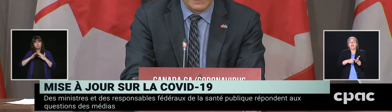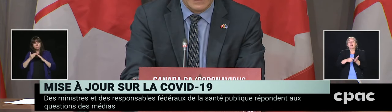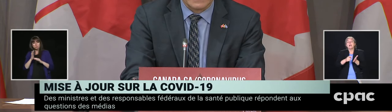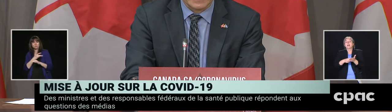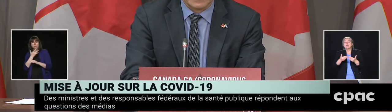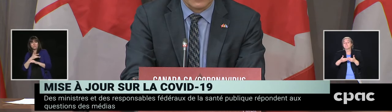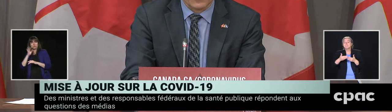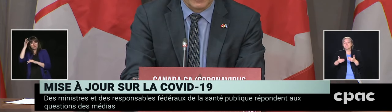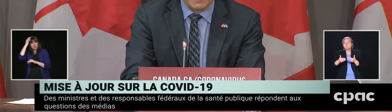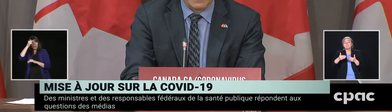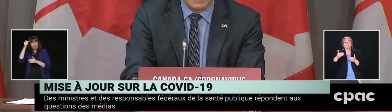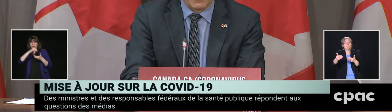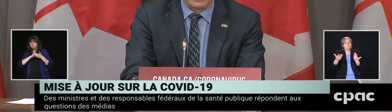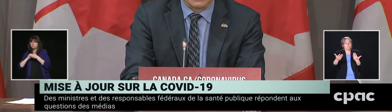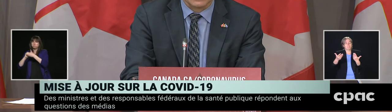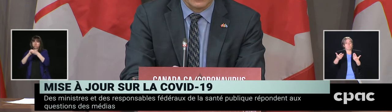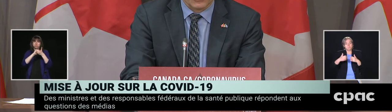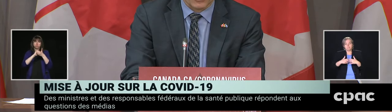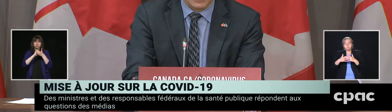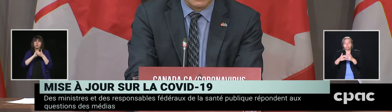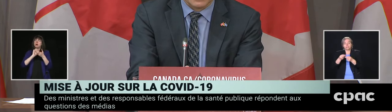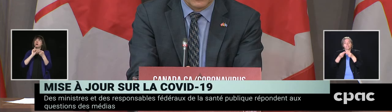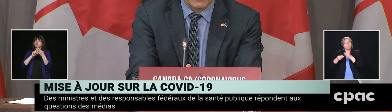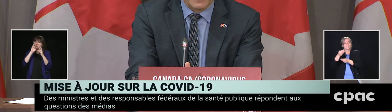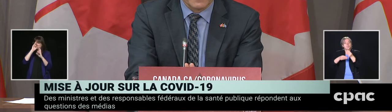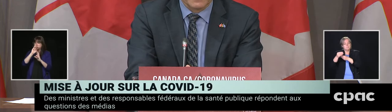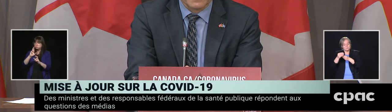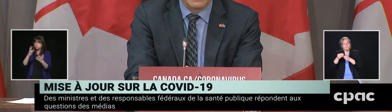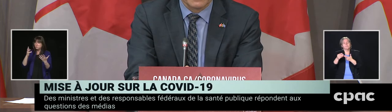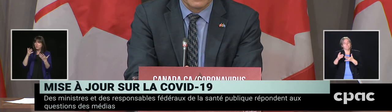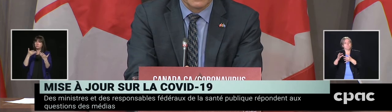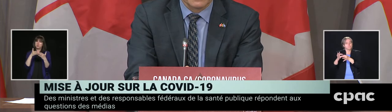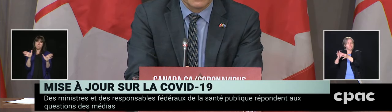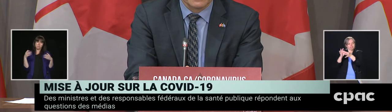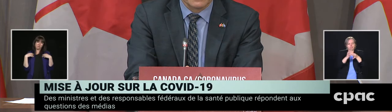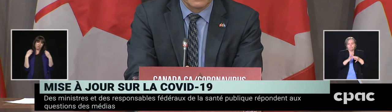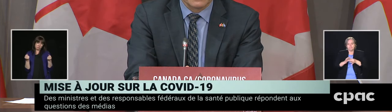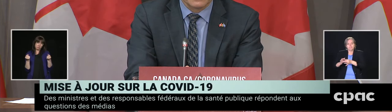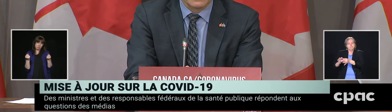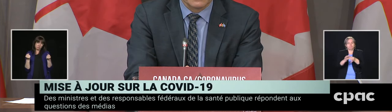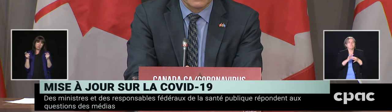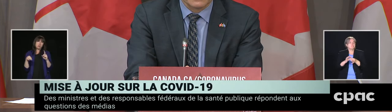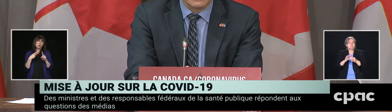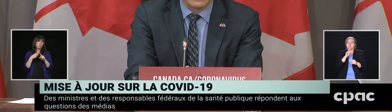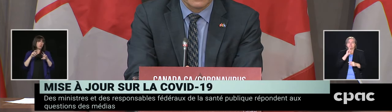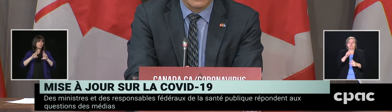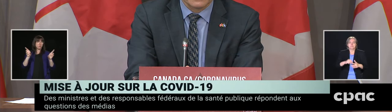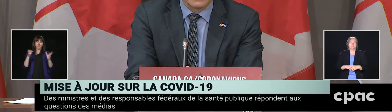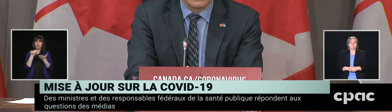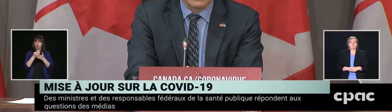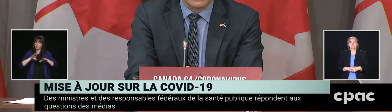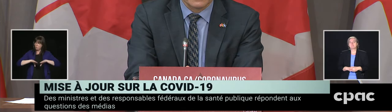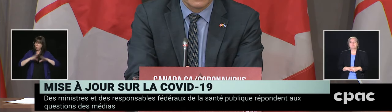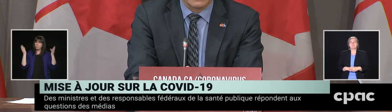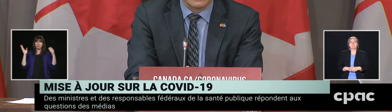collaboration intergouvernementale importante, de relancer l'économie. Merci, M. le ministre. I